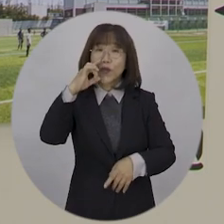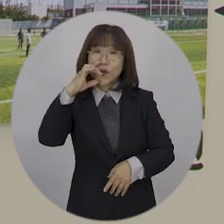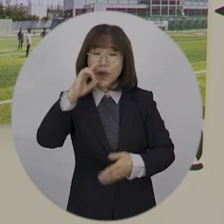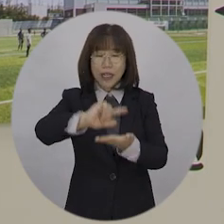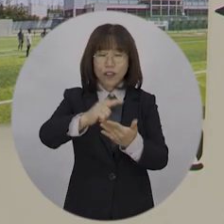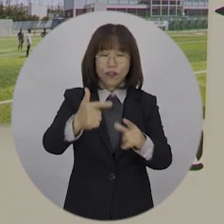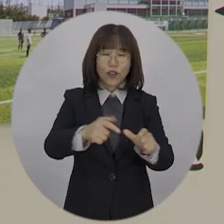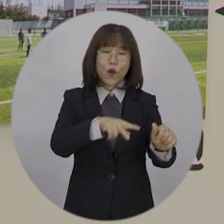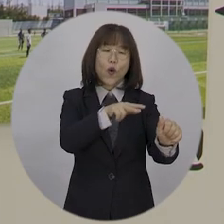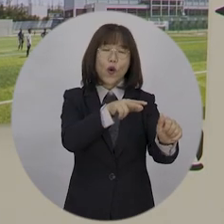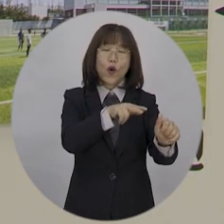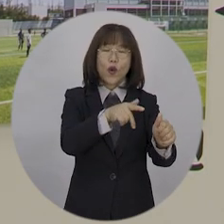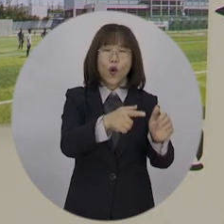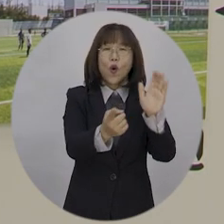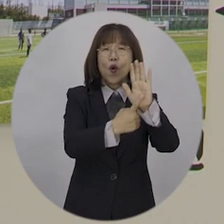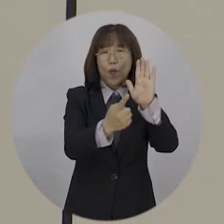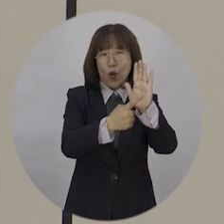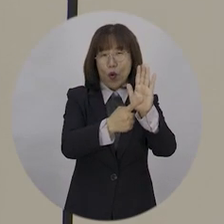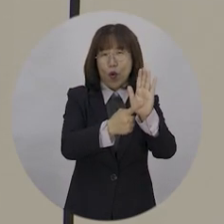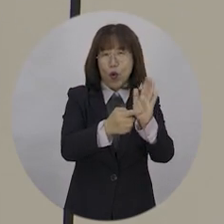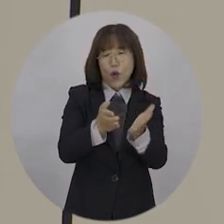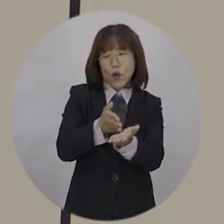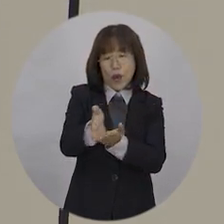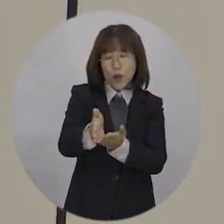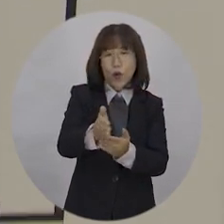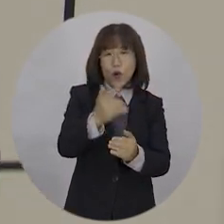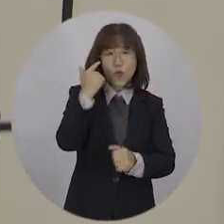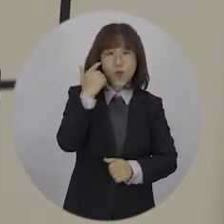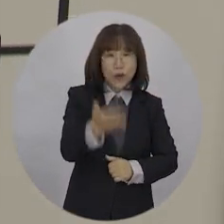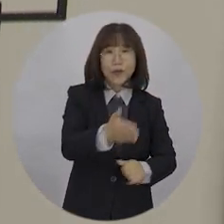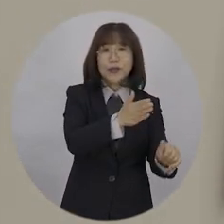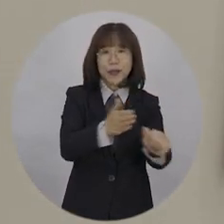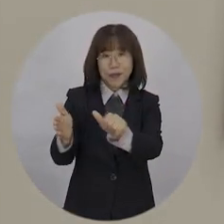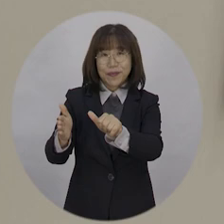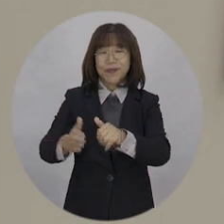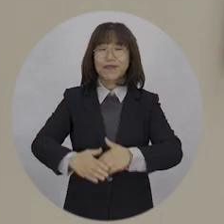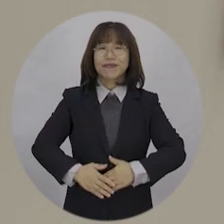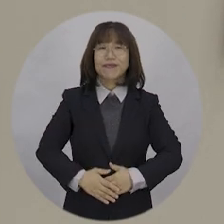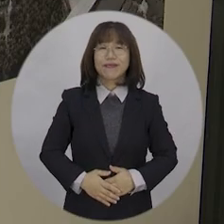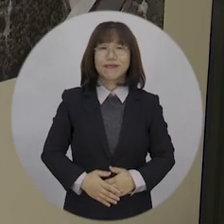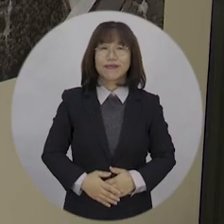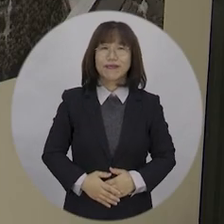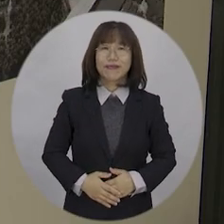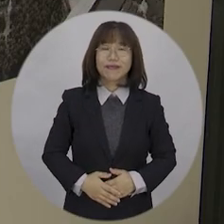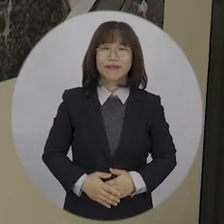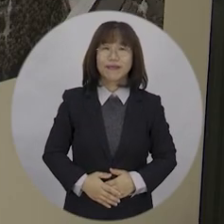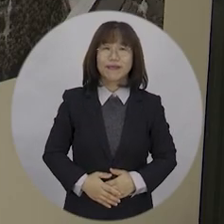기타 전시에 대한 자세한 사항은 강서구청 홍보정책과로 문의하면 됩니다.